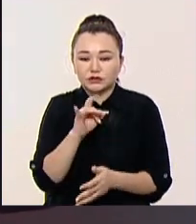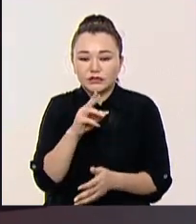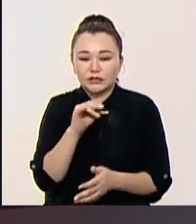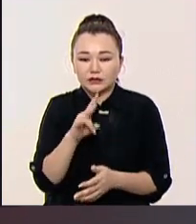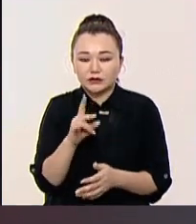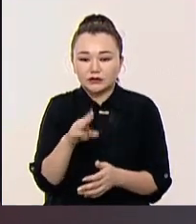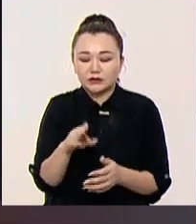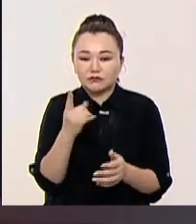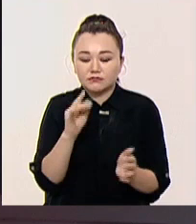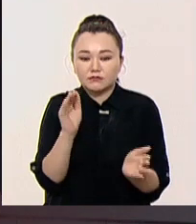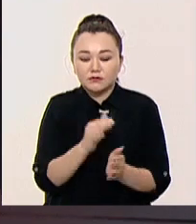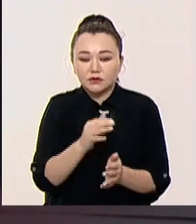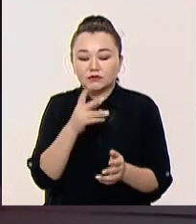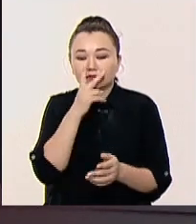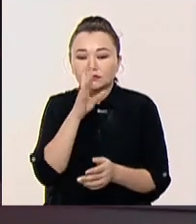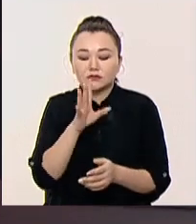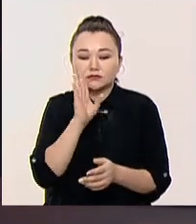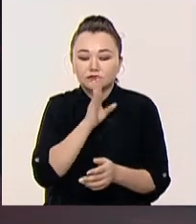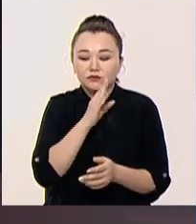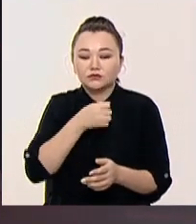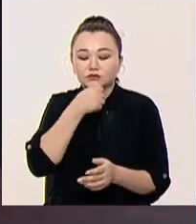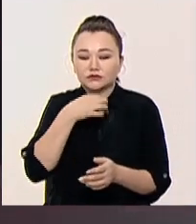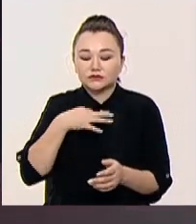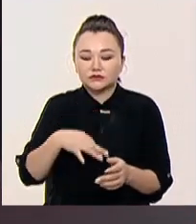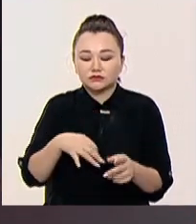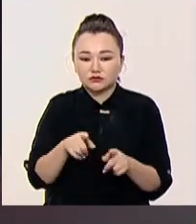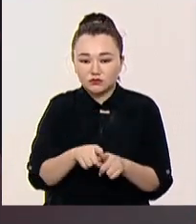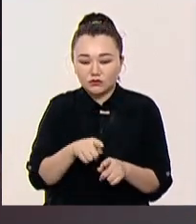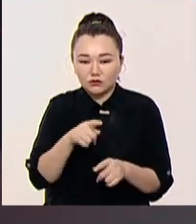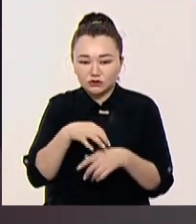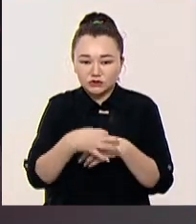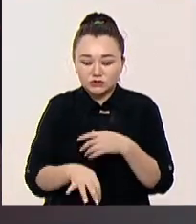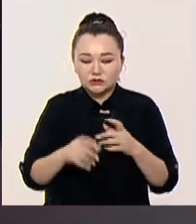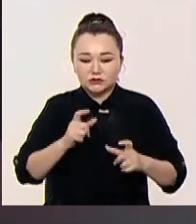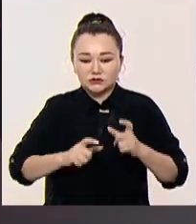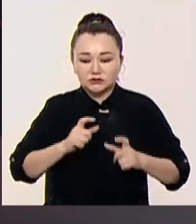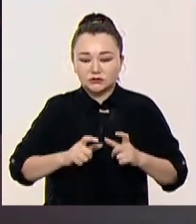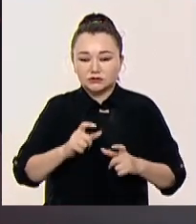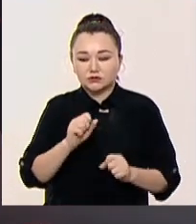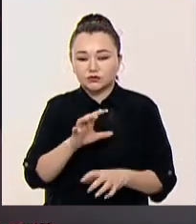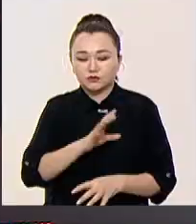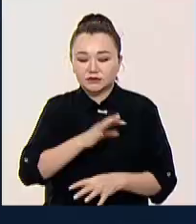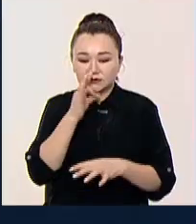кішкентай нәрестесінен көз жасып қалған әйел үлкен баласының мұндай қатыгездікке қызғаныштан барғанын айтқан.